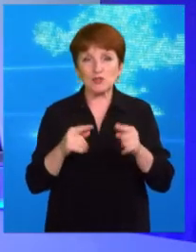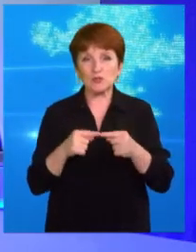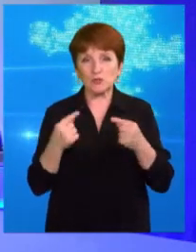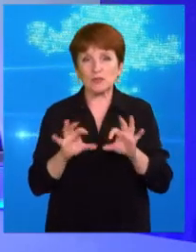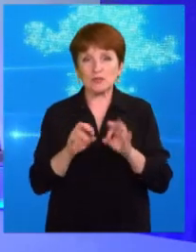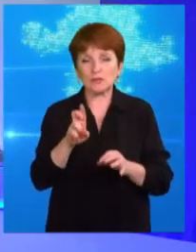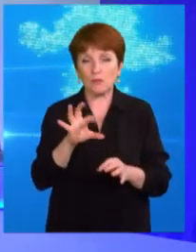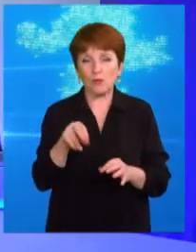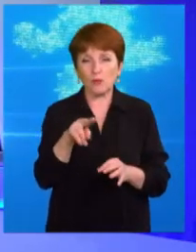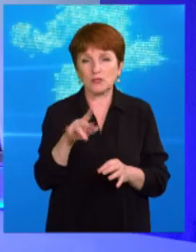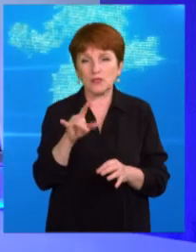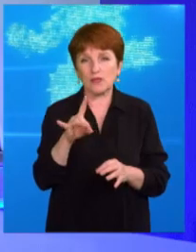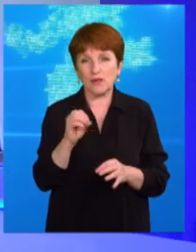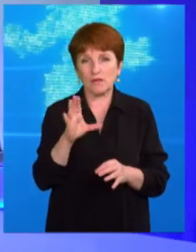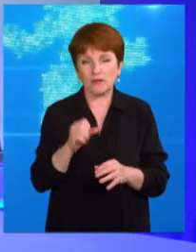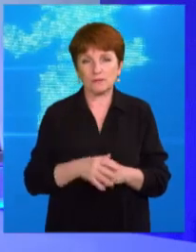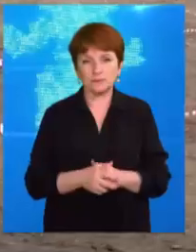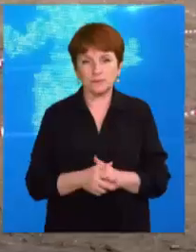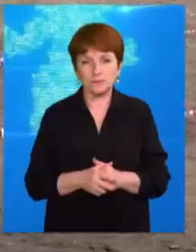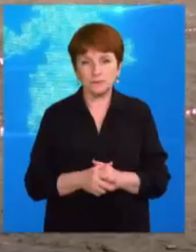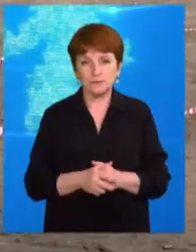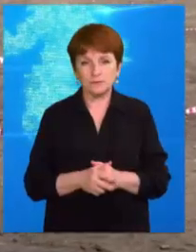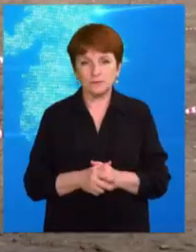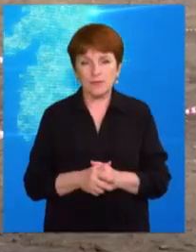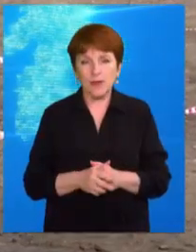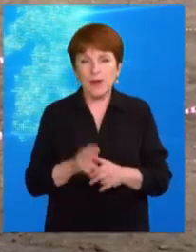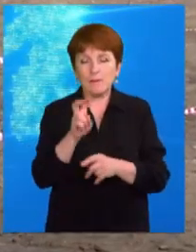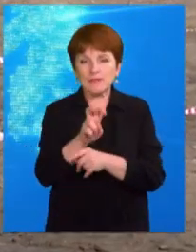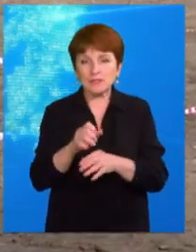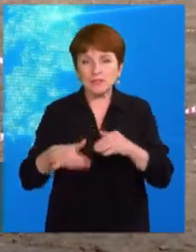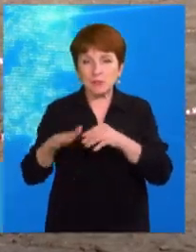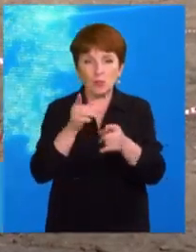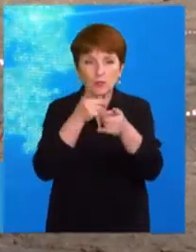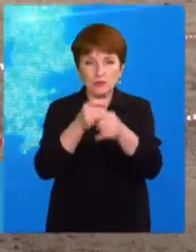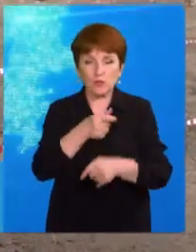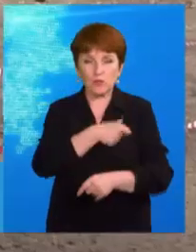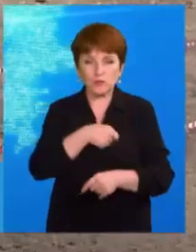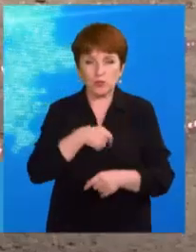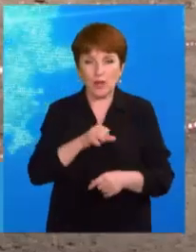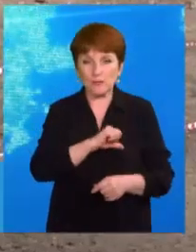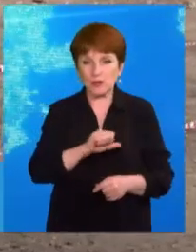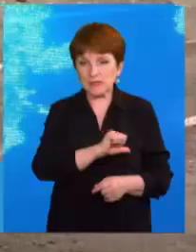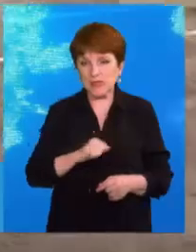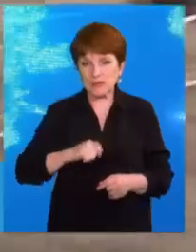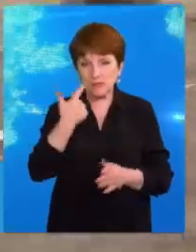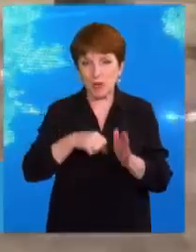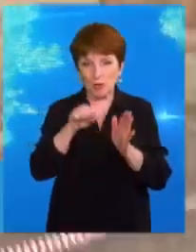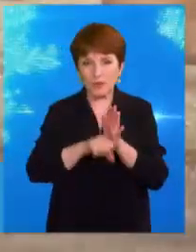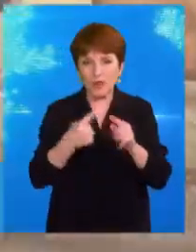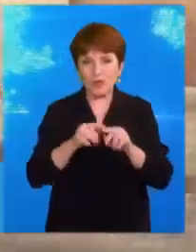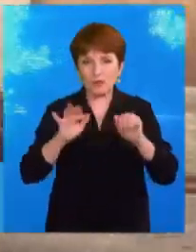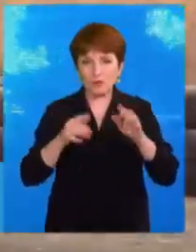происшествиях в обзоре Елизаветы Болдыревой. Посетитель полигона выстрелил в инструктора, а затем убил себя. Это